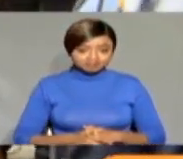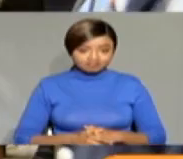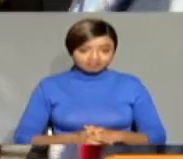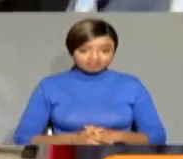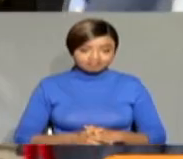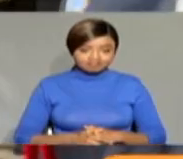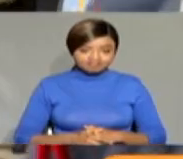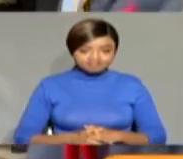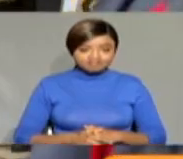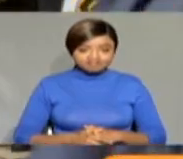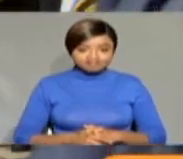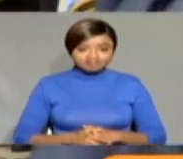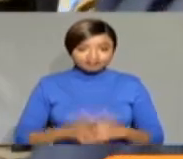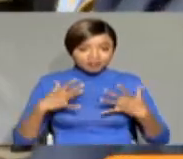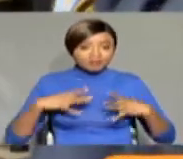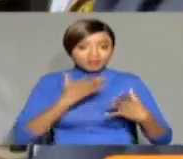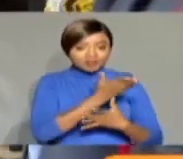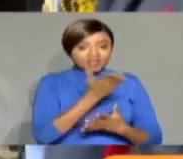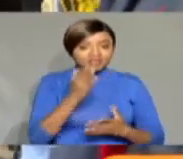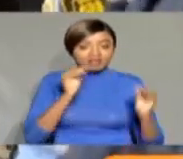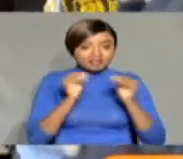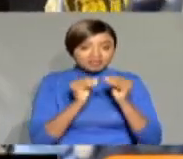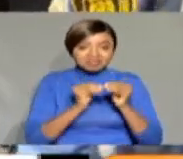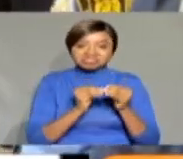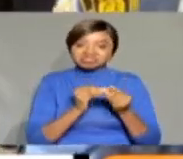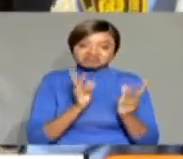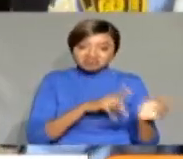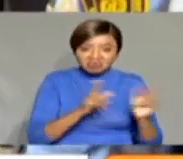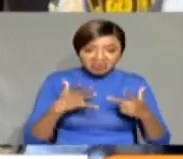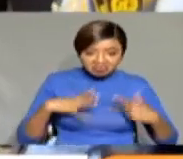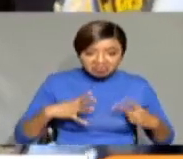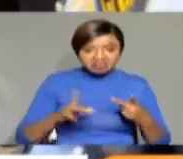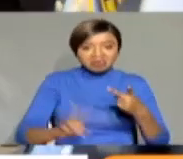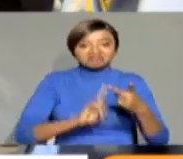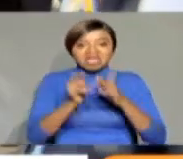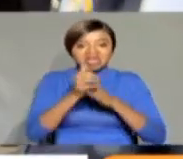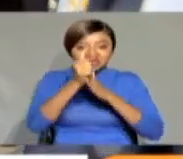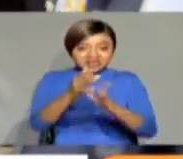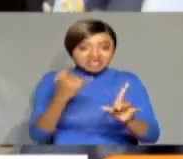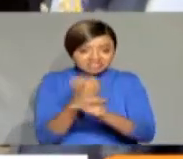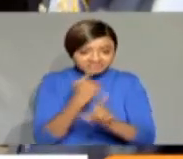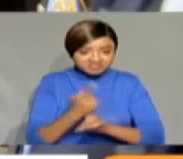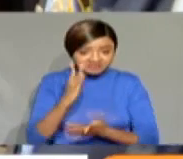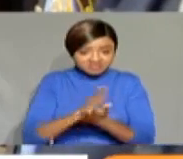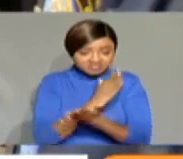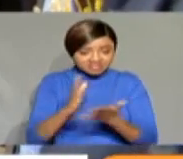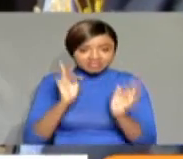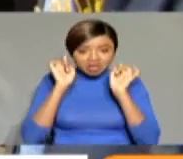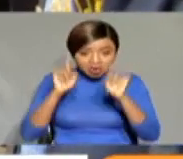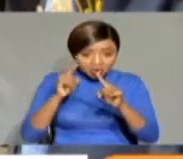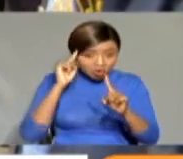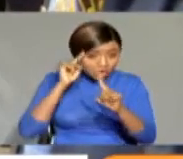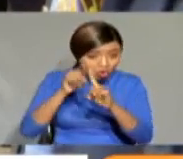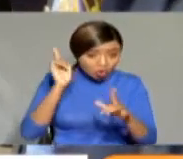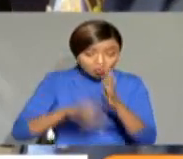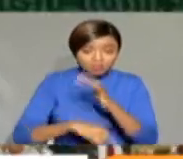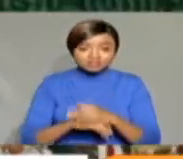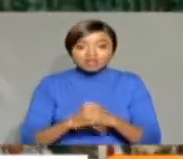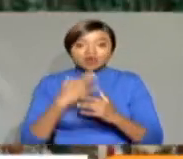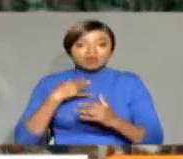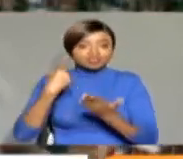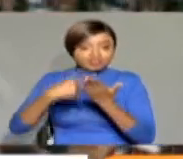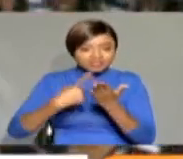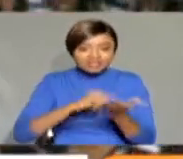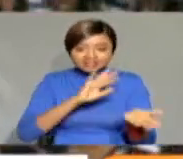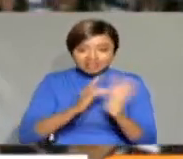1994. Walengwa wa kongamano hili ni wananchi wa kawaida na viongozi kutoka sekta mbalimbali ili kujadili jinsi azimio la kongamano